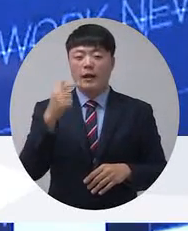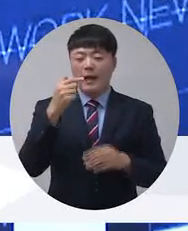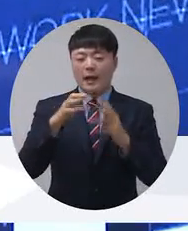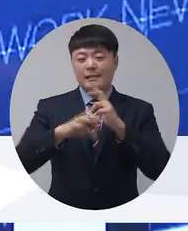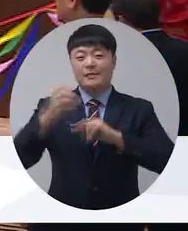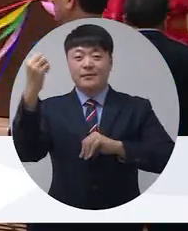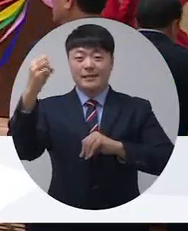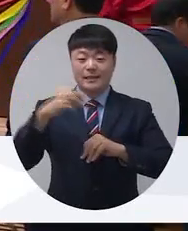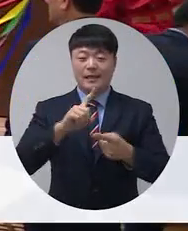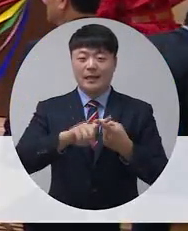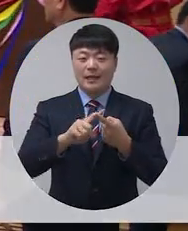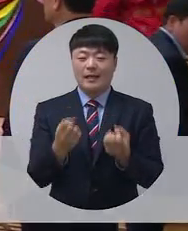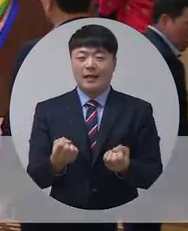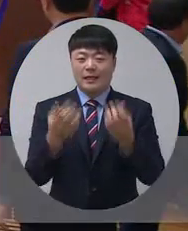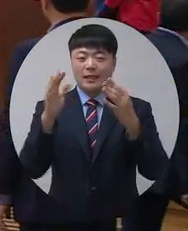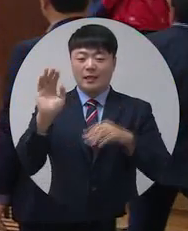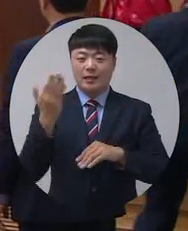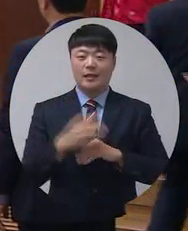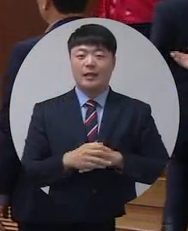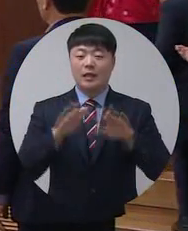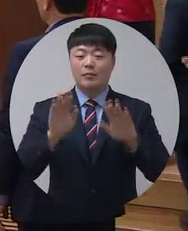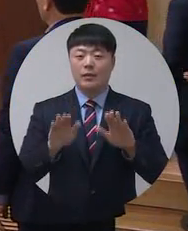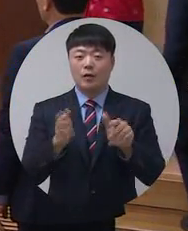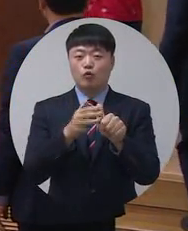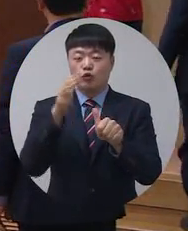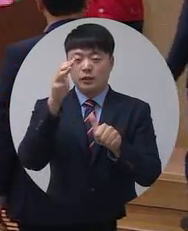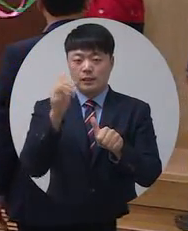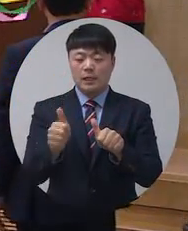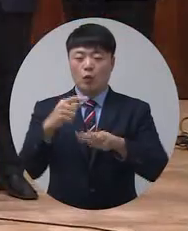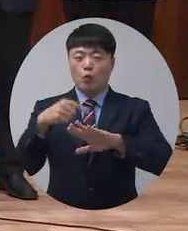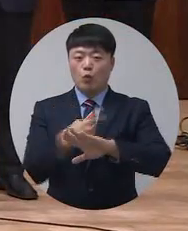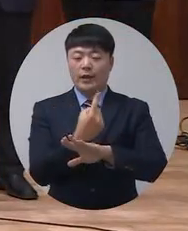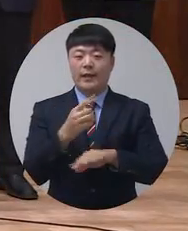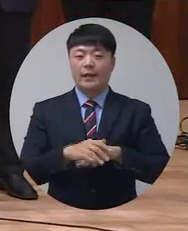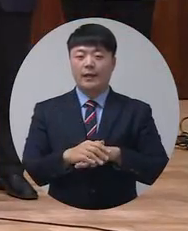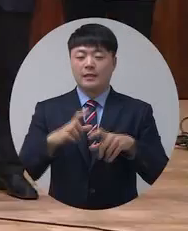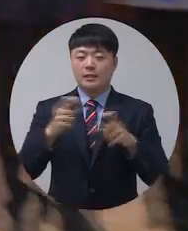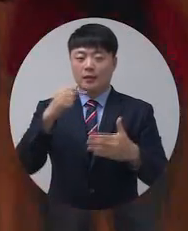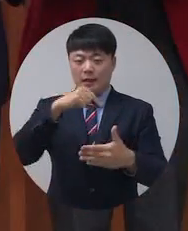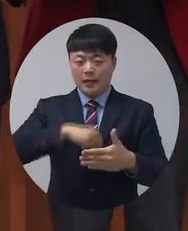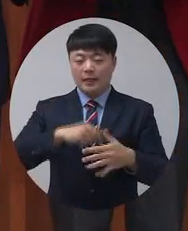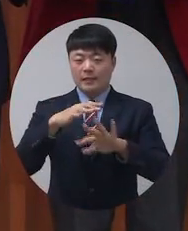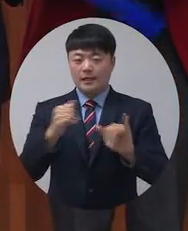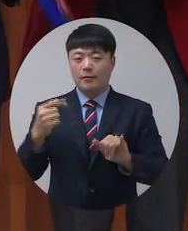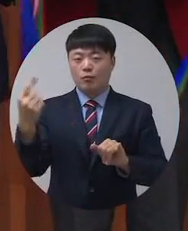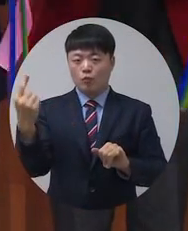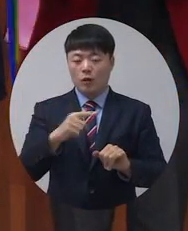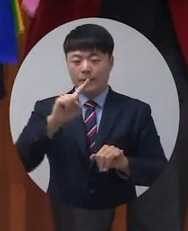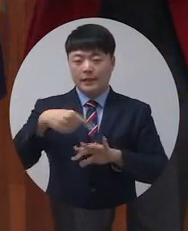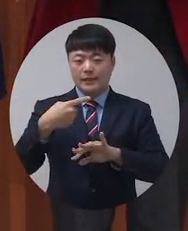가졌습니다. 이번 전시회 개막식에서는 문준희 합천 군수를 비롯해 지역 주민 100여 명이